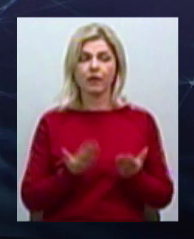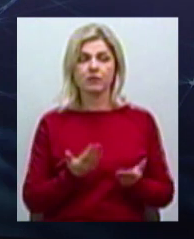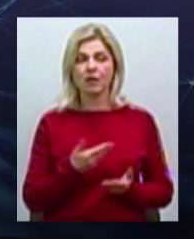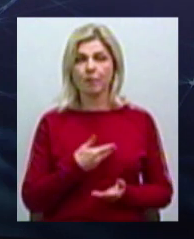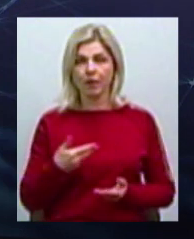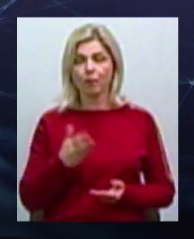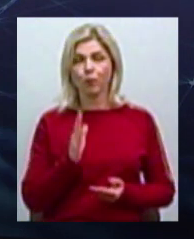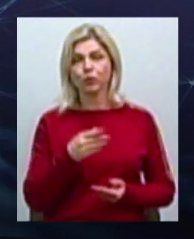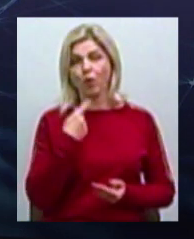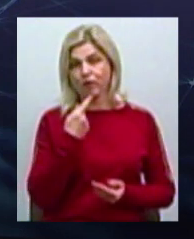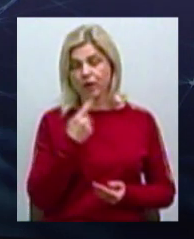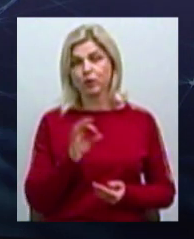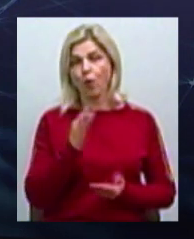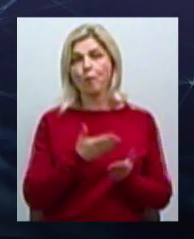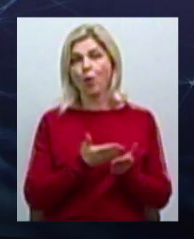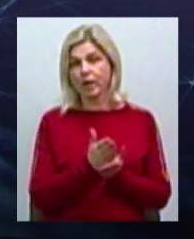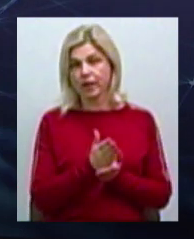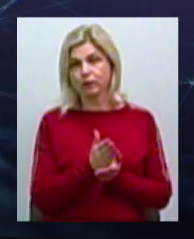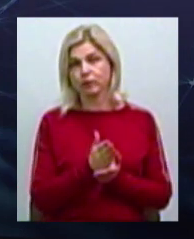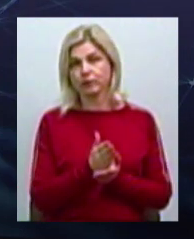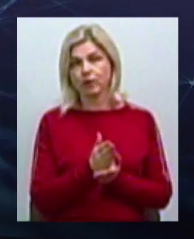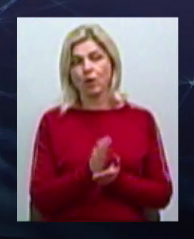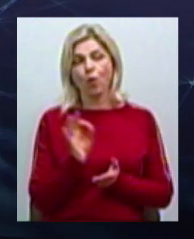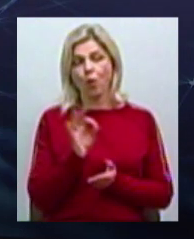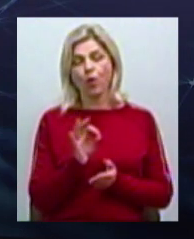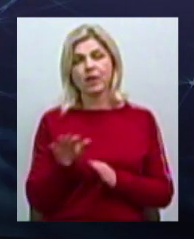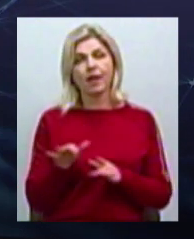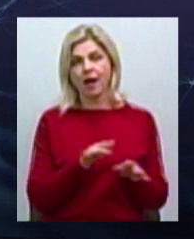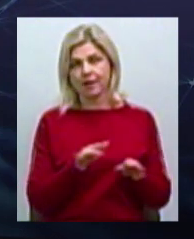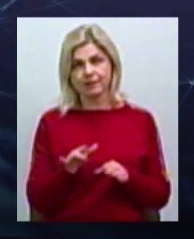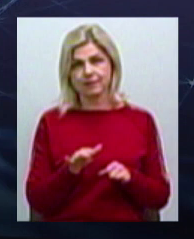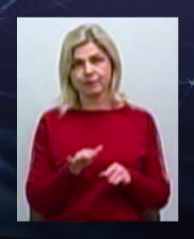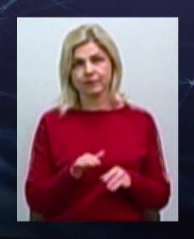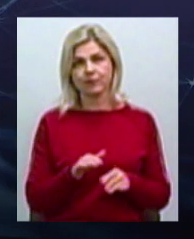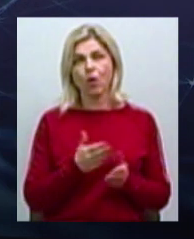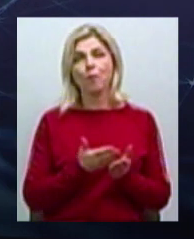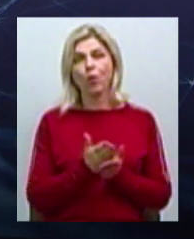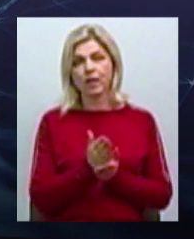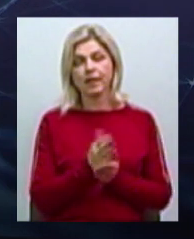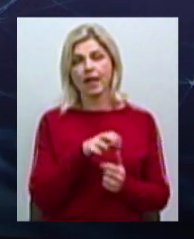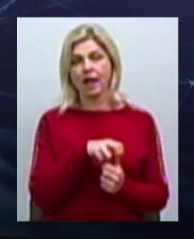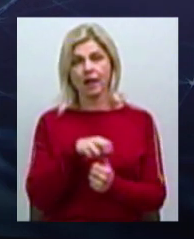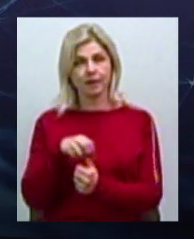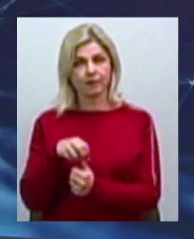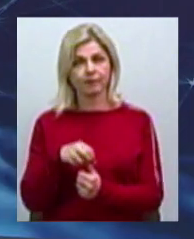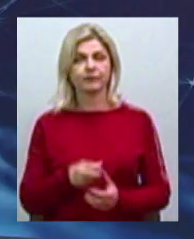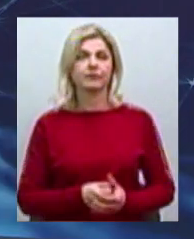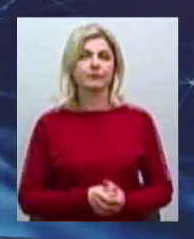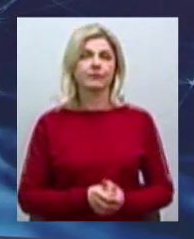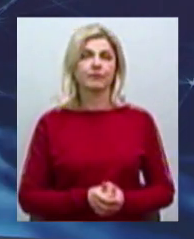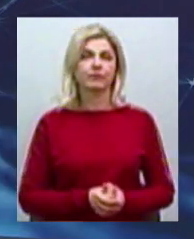говорити про політичну площину, про діяльність політичної еліти,